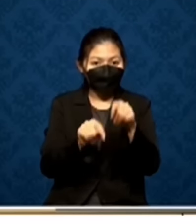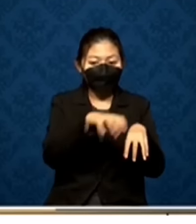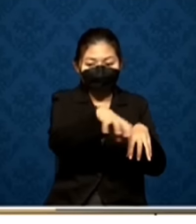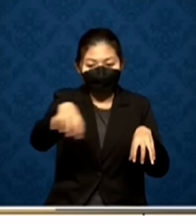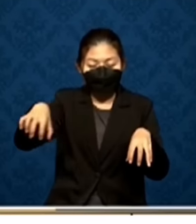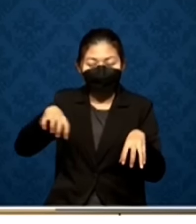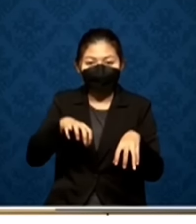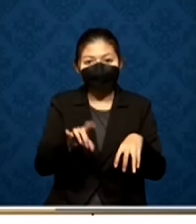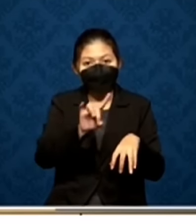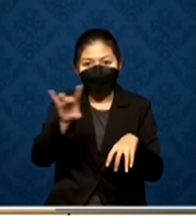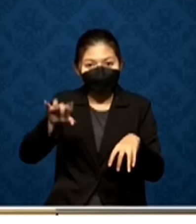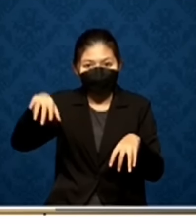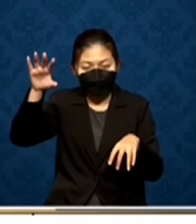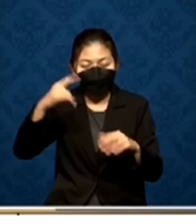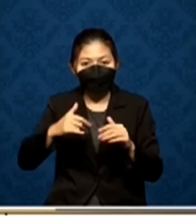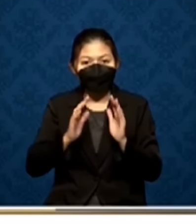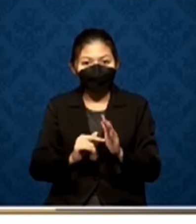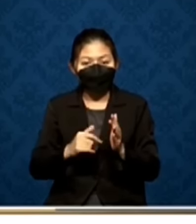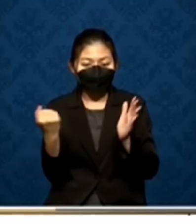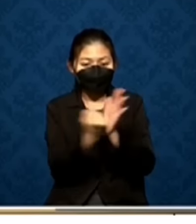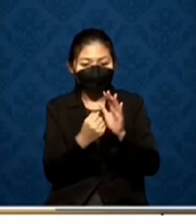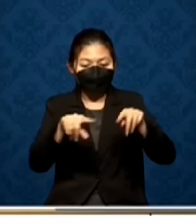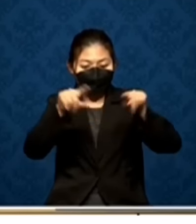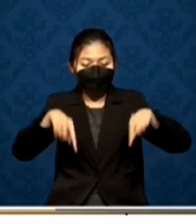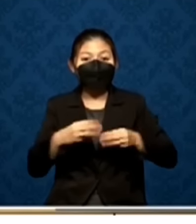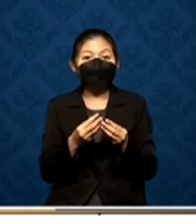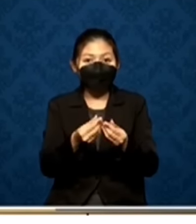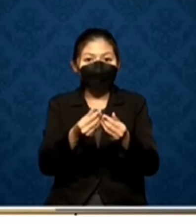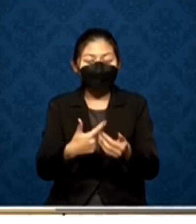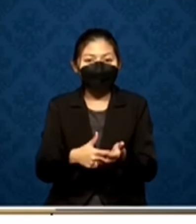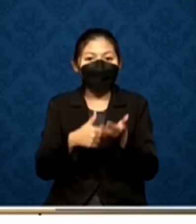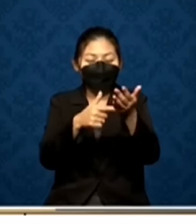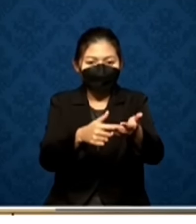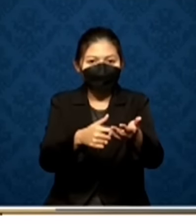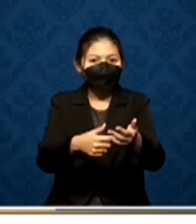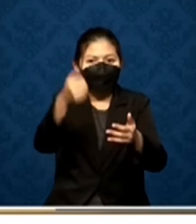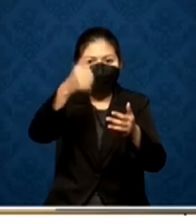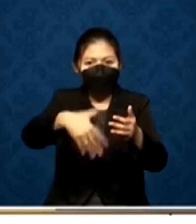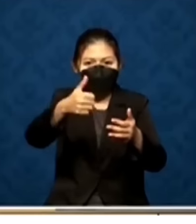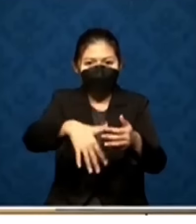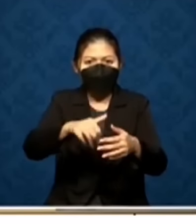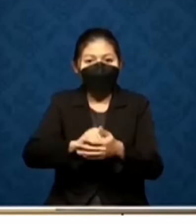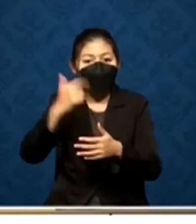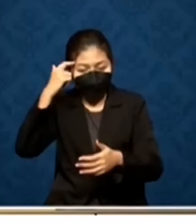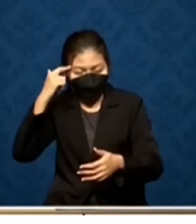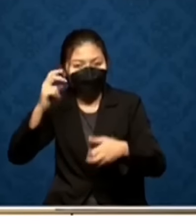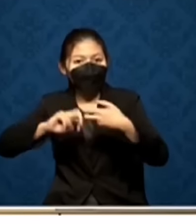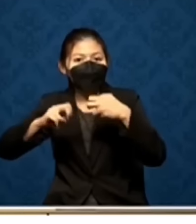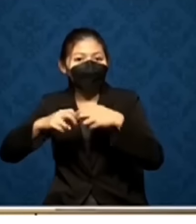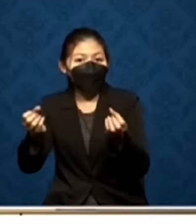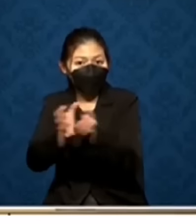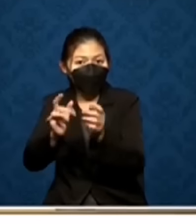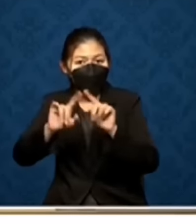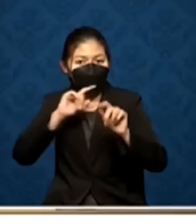สปกหมดคนเขาจะออกโฉนดทำอะไรไม่ได้เลยพอเรียกหน่วยมาบอกอะไรไหมรู้ว่ามีปัญหาแ